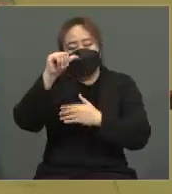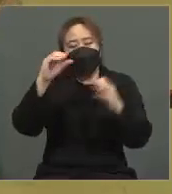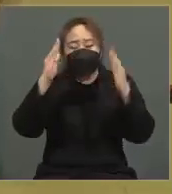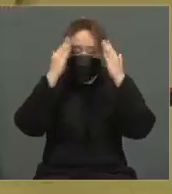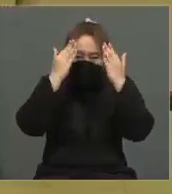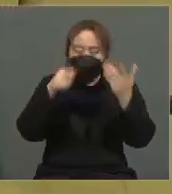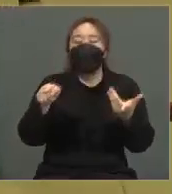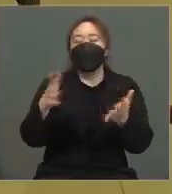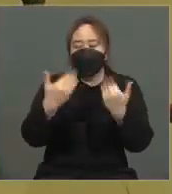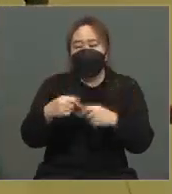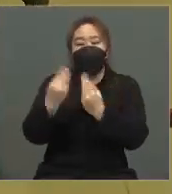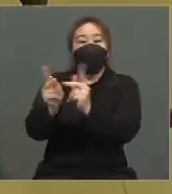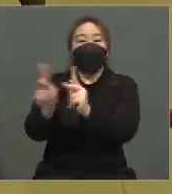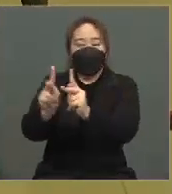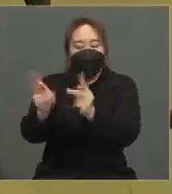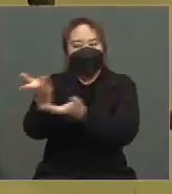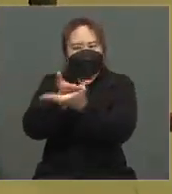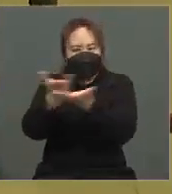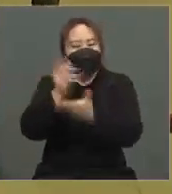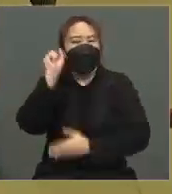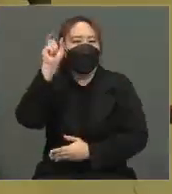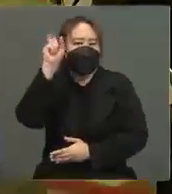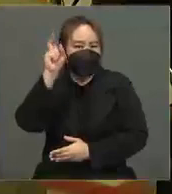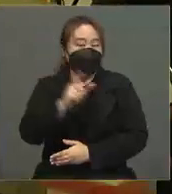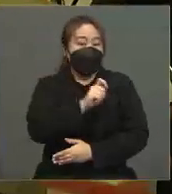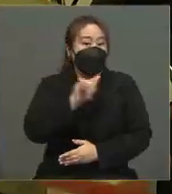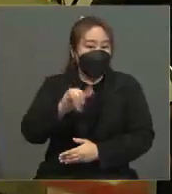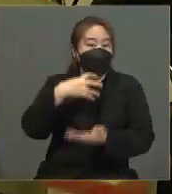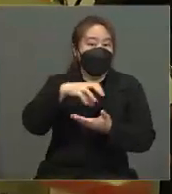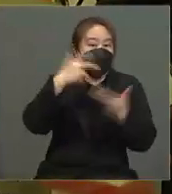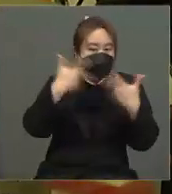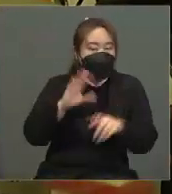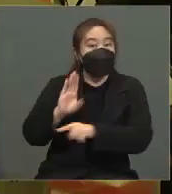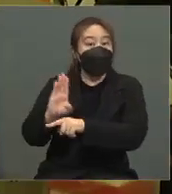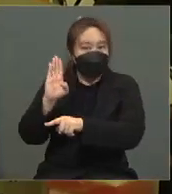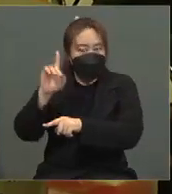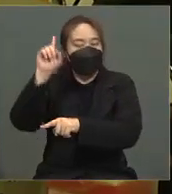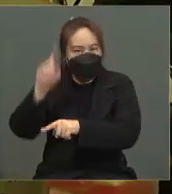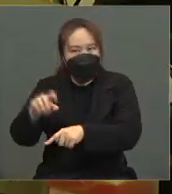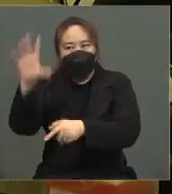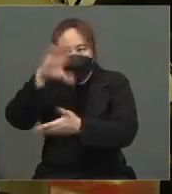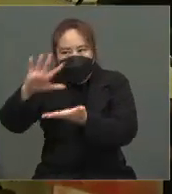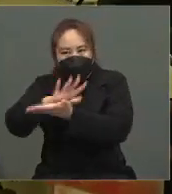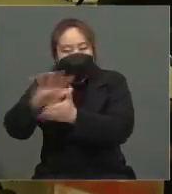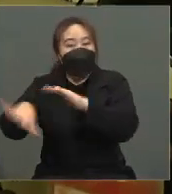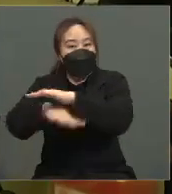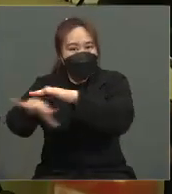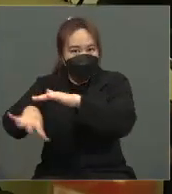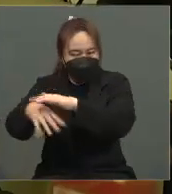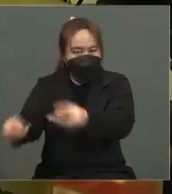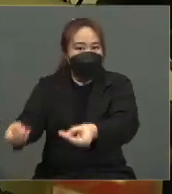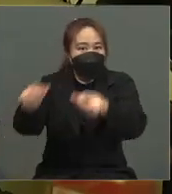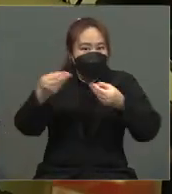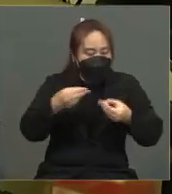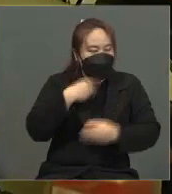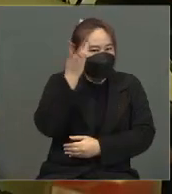พื่อให้ทางคณะกรรมการผู้เชี่ยวชาญพิจารณาโดยเร็วต่อไปเมื่ออย.บอกแบบนี้แล้วทางบริษัทเองก็จะต้องส่งเอกสารนำเข้ามาด้วยเพื่อที่จะมีการ